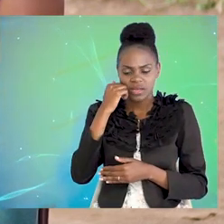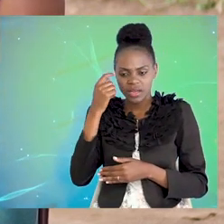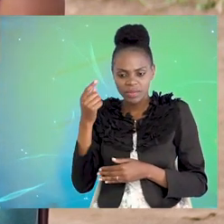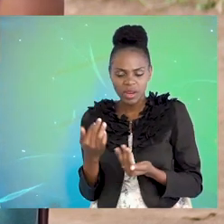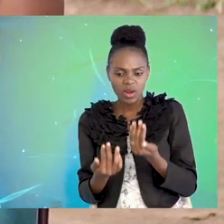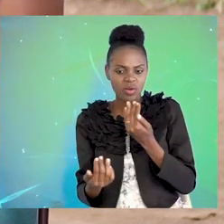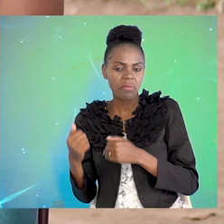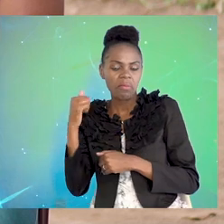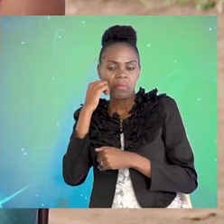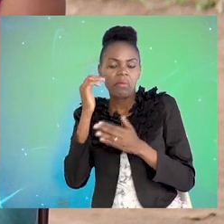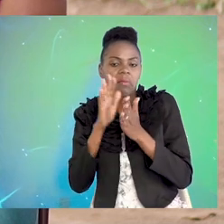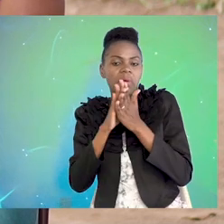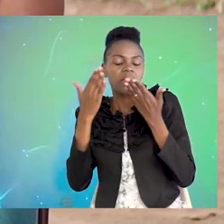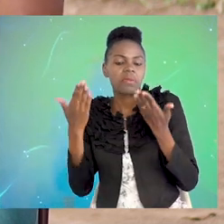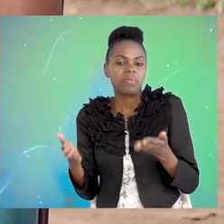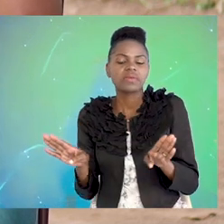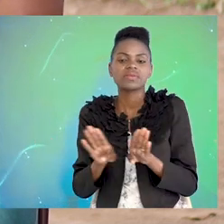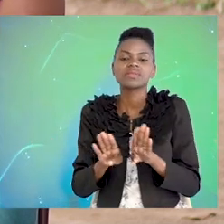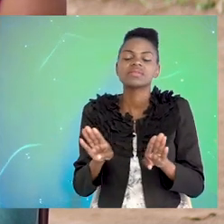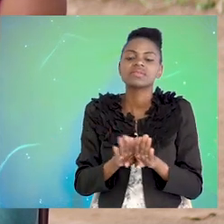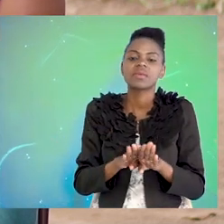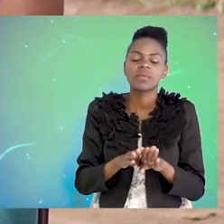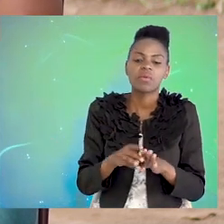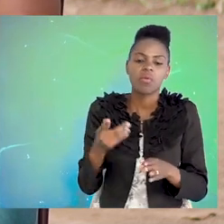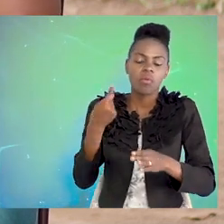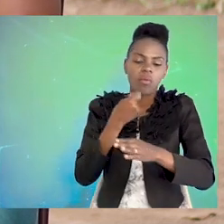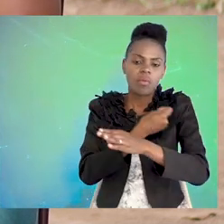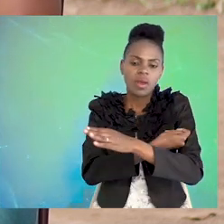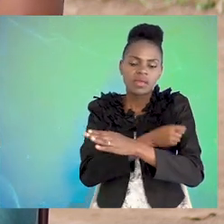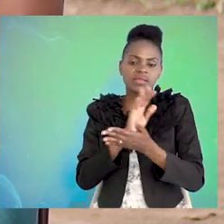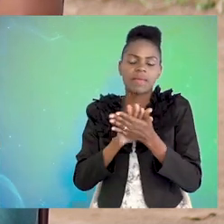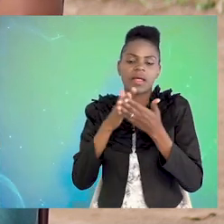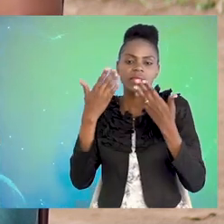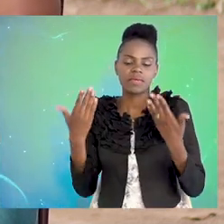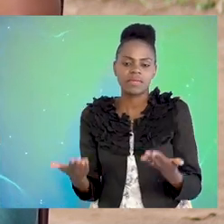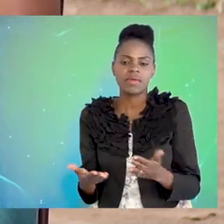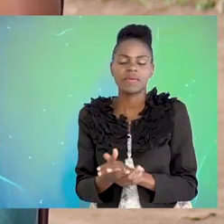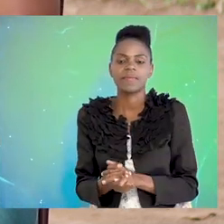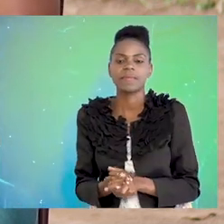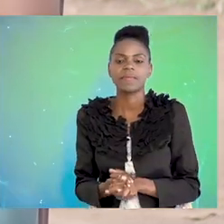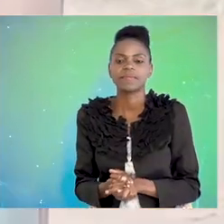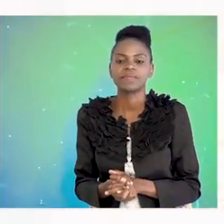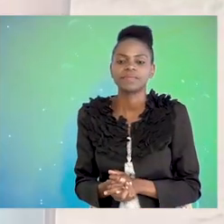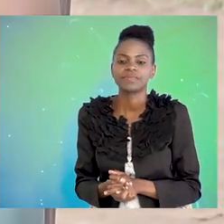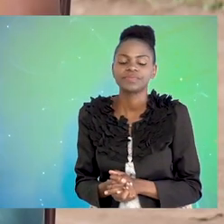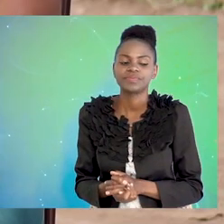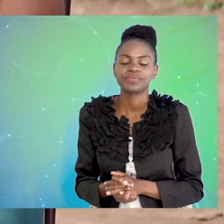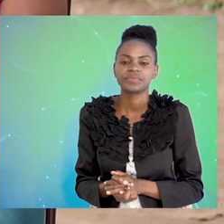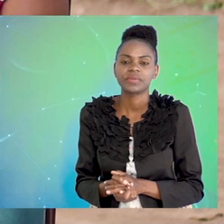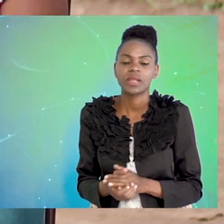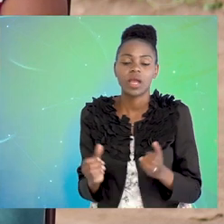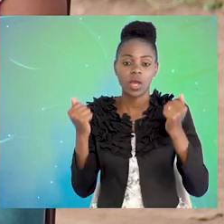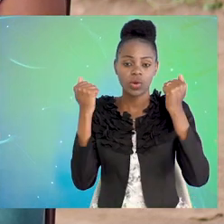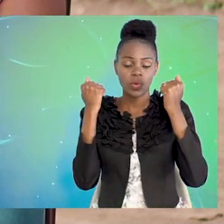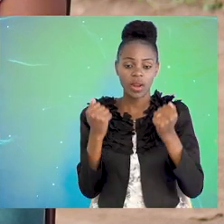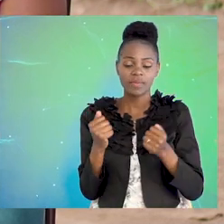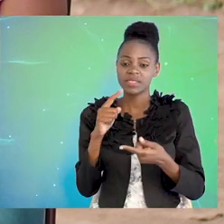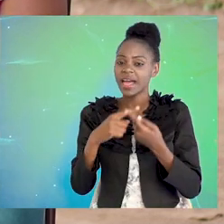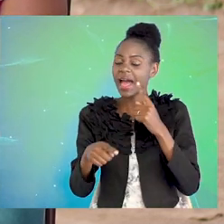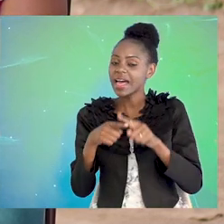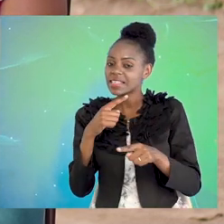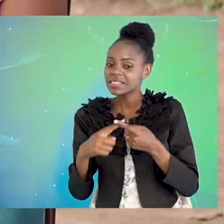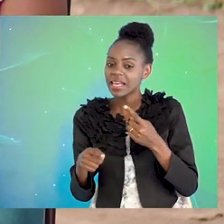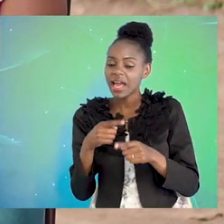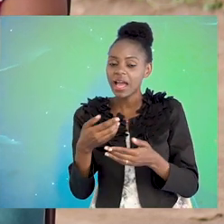anawo sangadwale ngati mene angadwalire asanabaise typhoid katemera wa typhoid fever. Ndikualimikiza anzanga